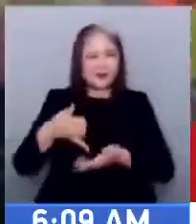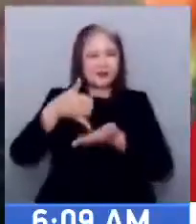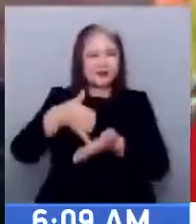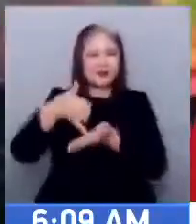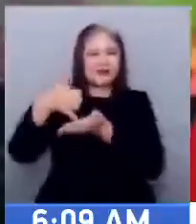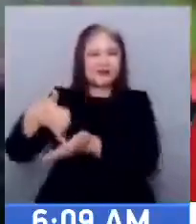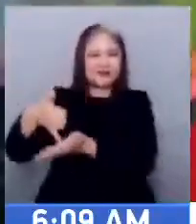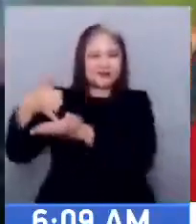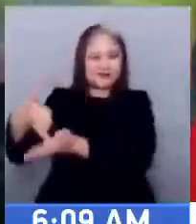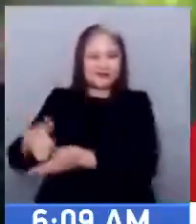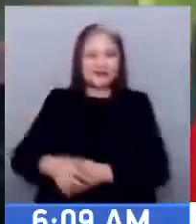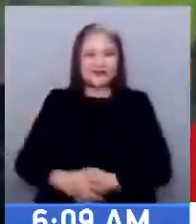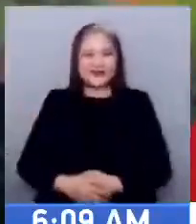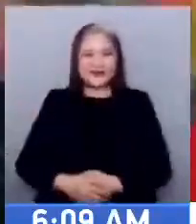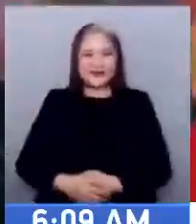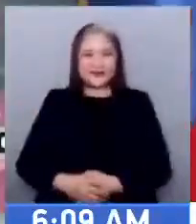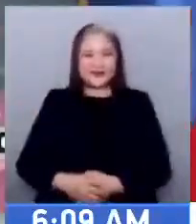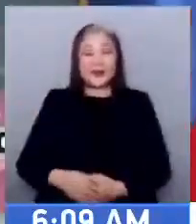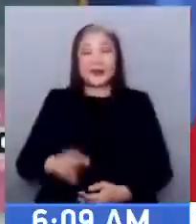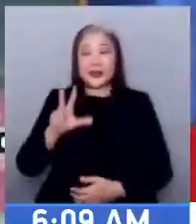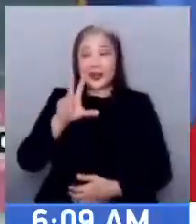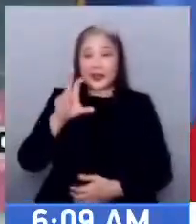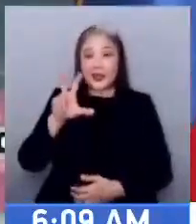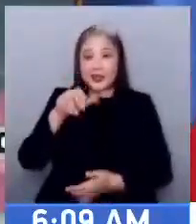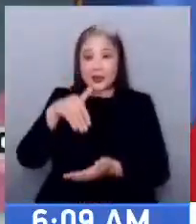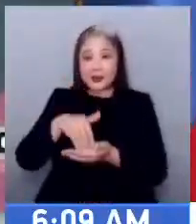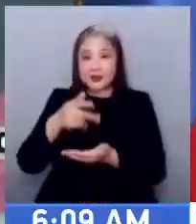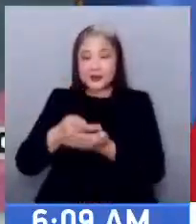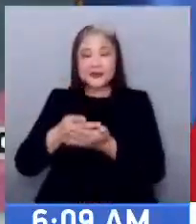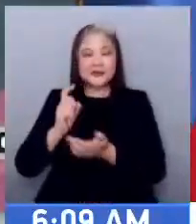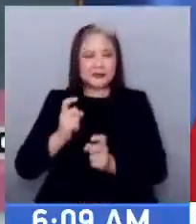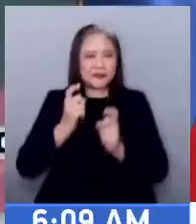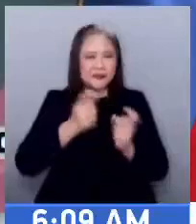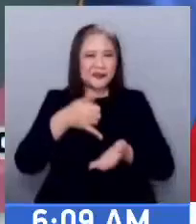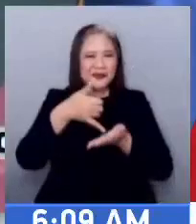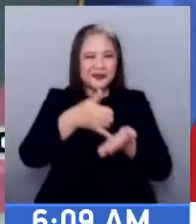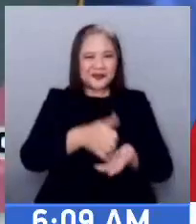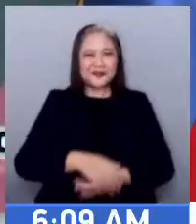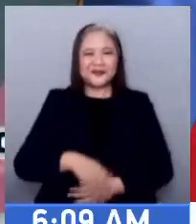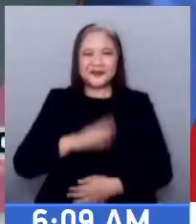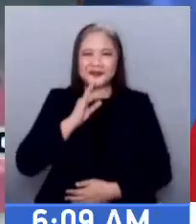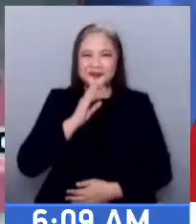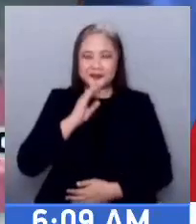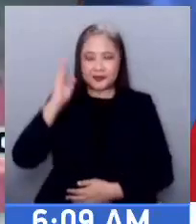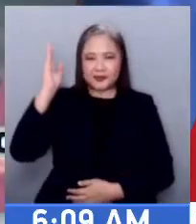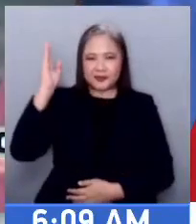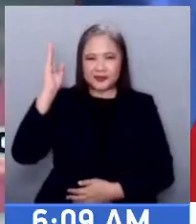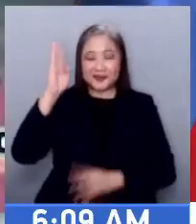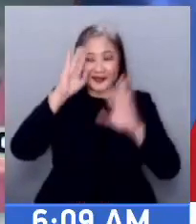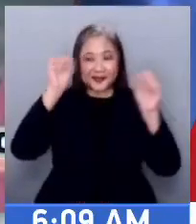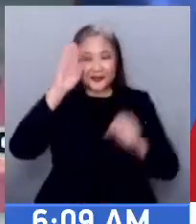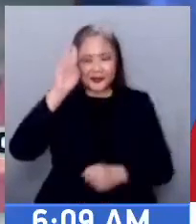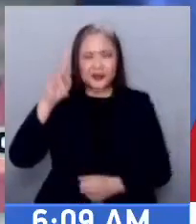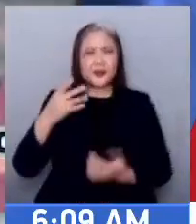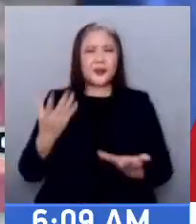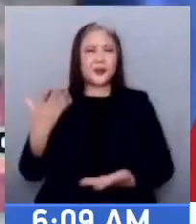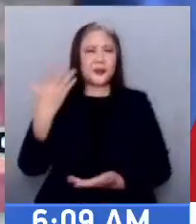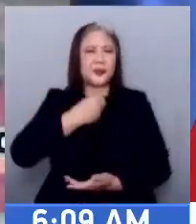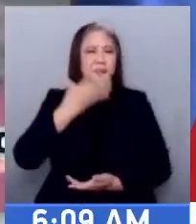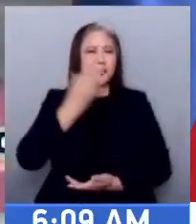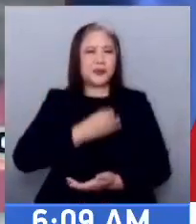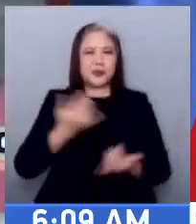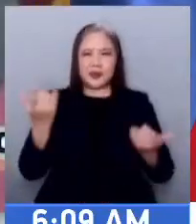300,000 pesos ang kanilang premyo. Napakaganda ang nangyari dito sa Masskara Festival. Ramdam